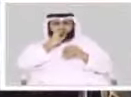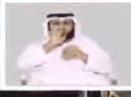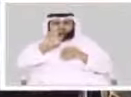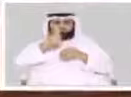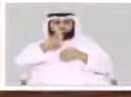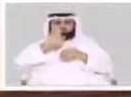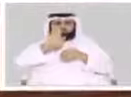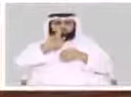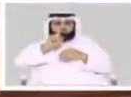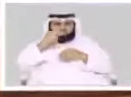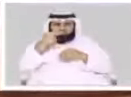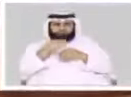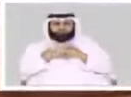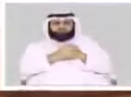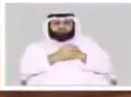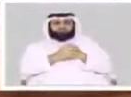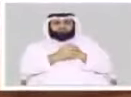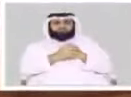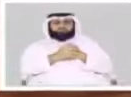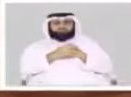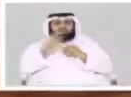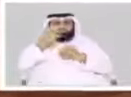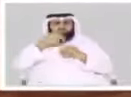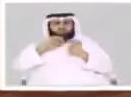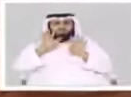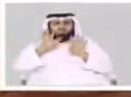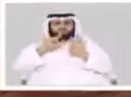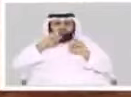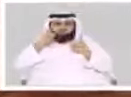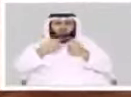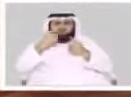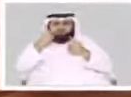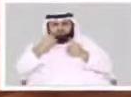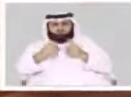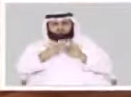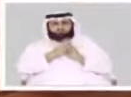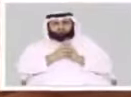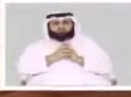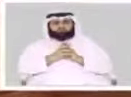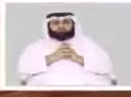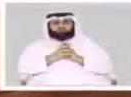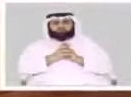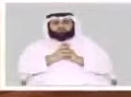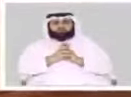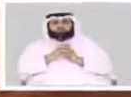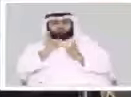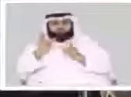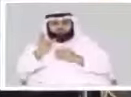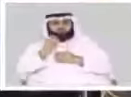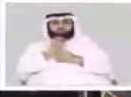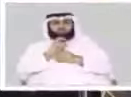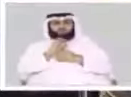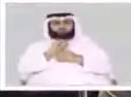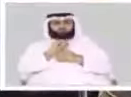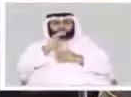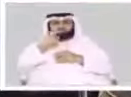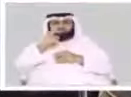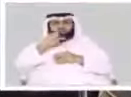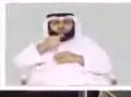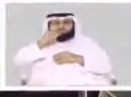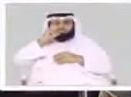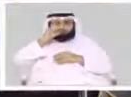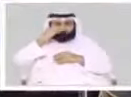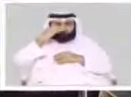النصب وأن تستقسموا بالأزلام، هذه محرمات. ما علمتم من الجوارح حل